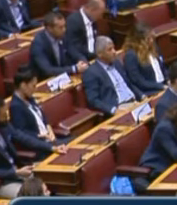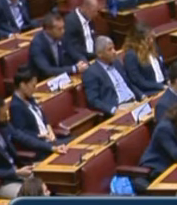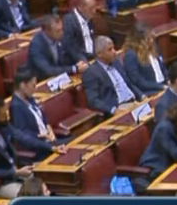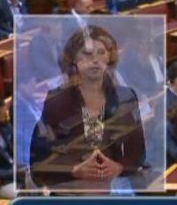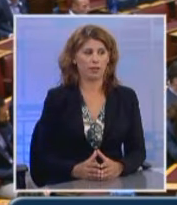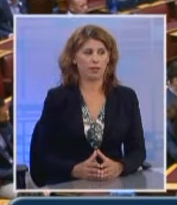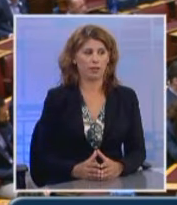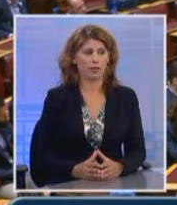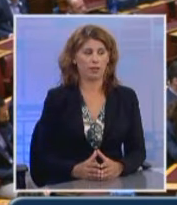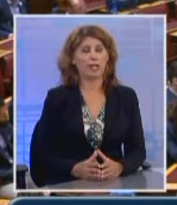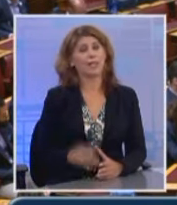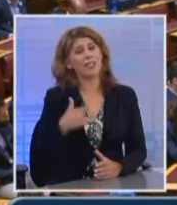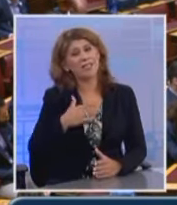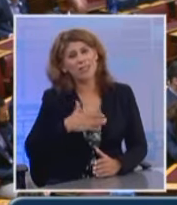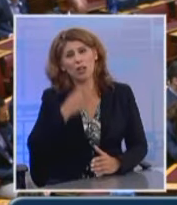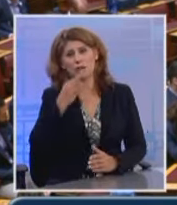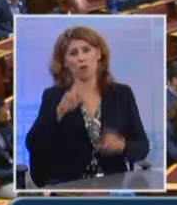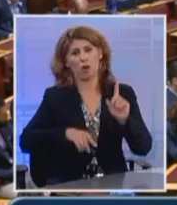Που μας ισοπεδώνουν.